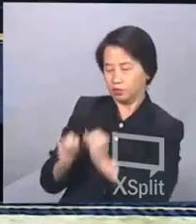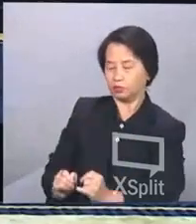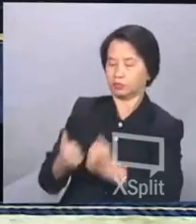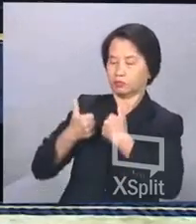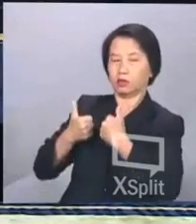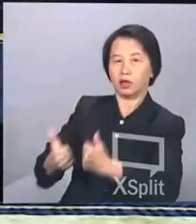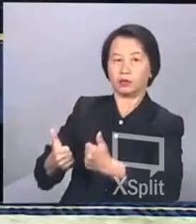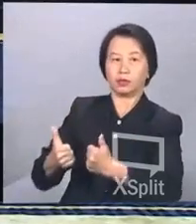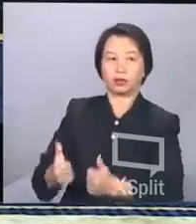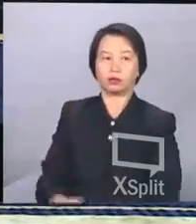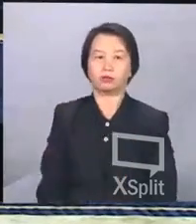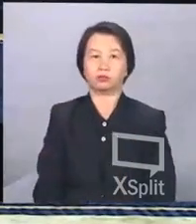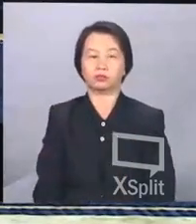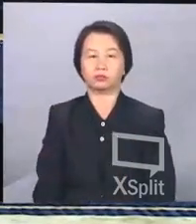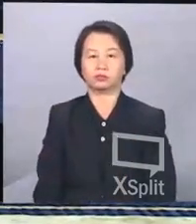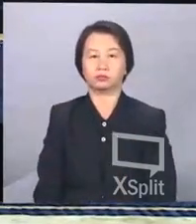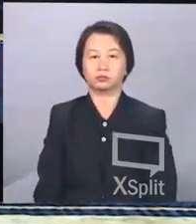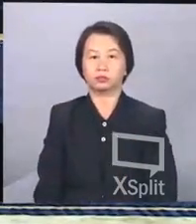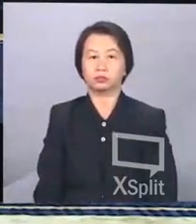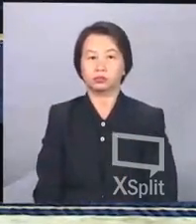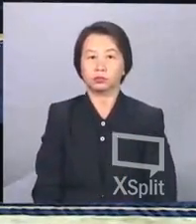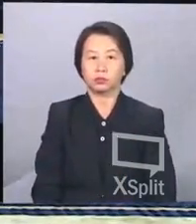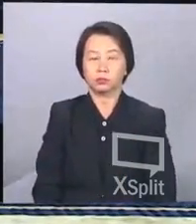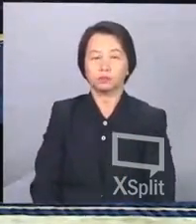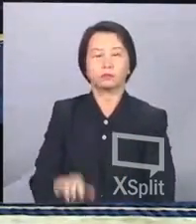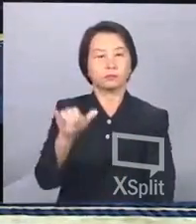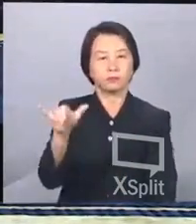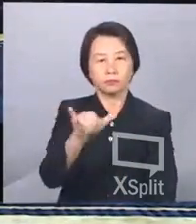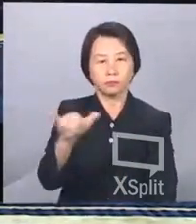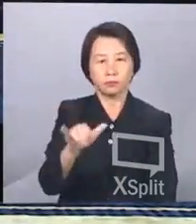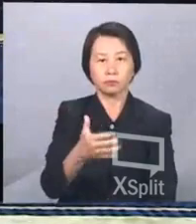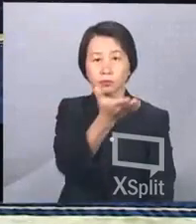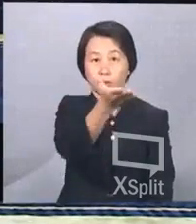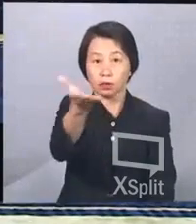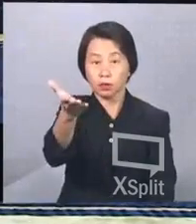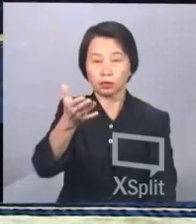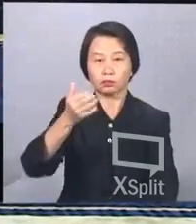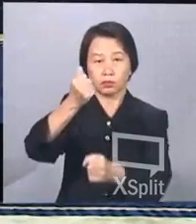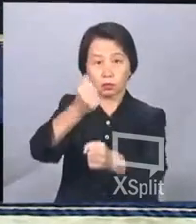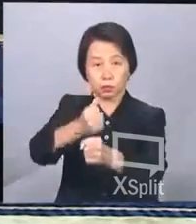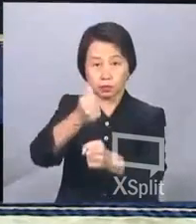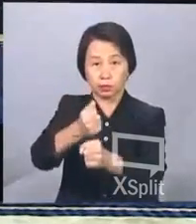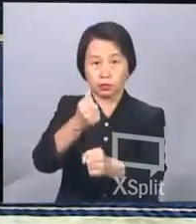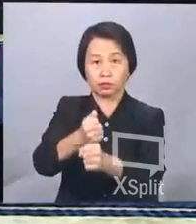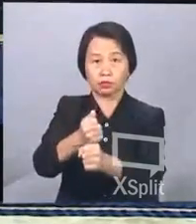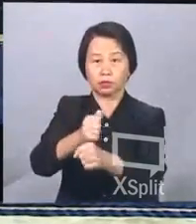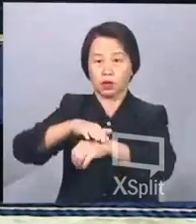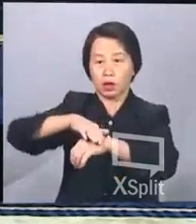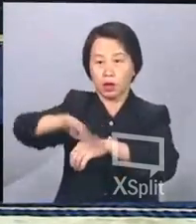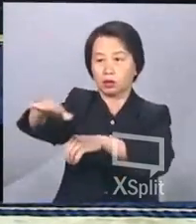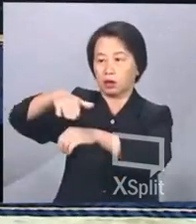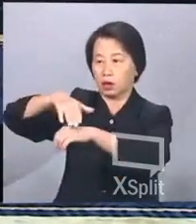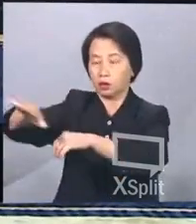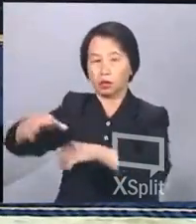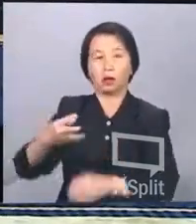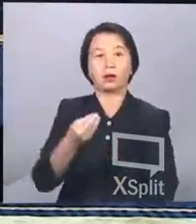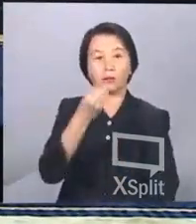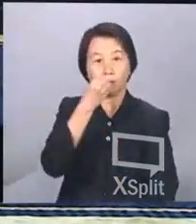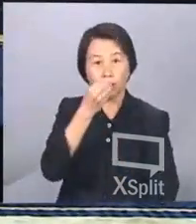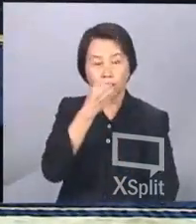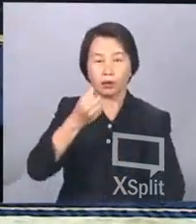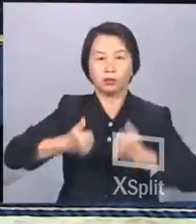yang hebat sekali begitu juga pada anda yang bekerja menghantam makanan